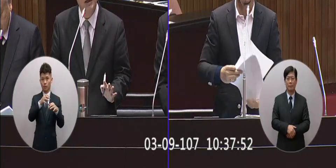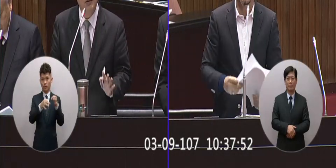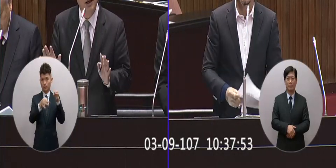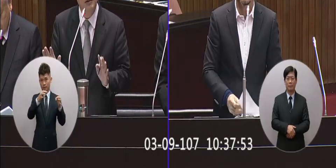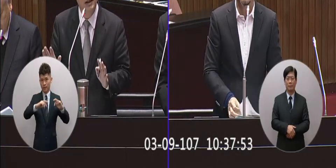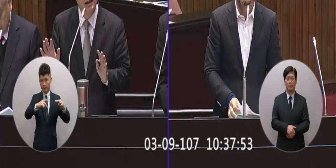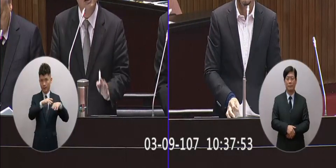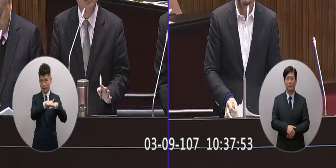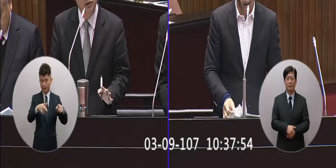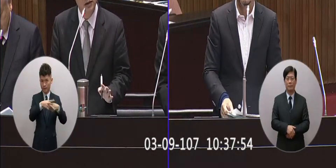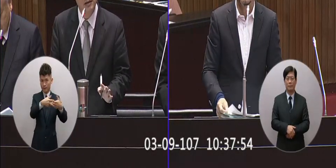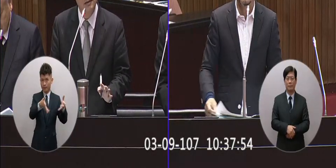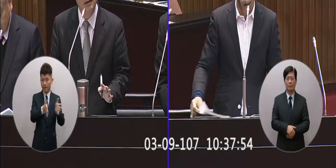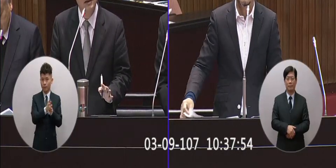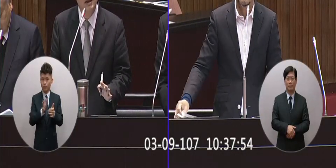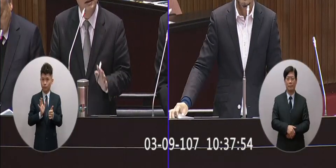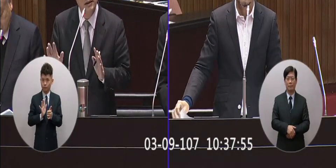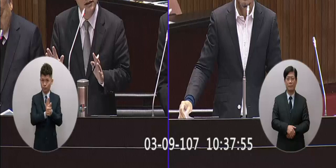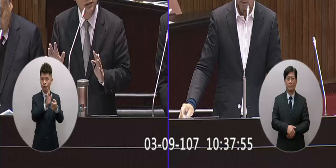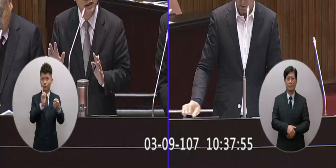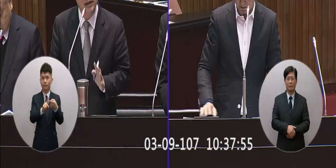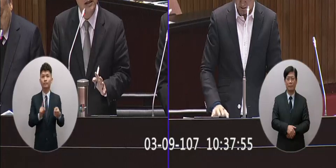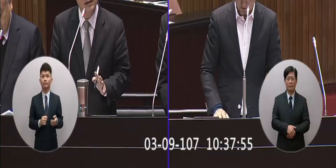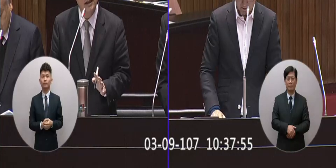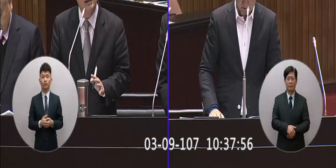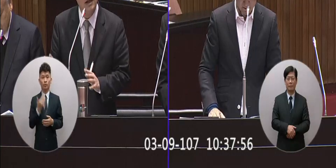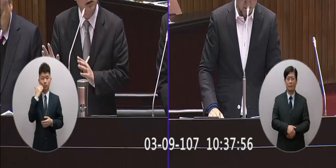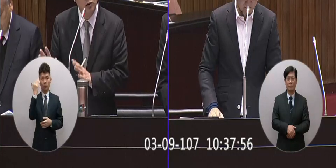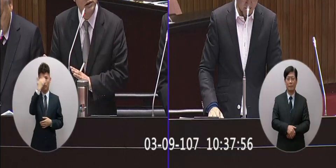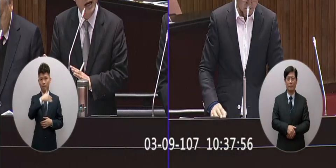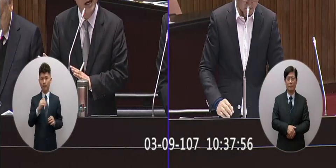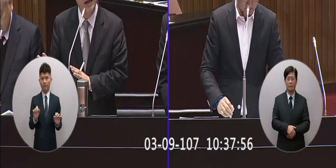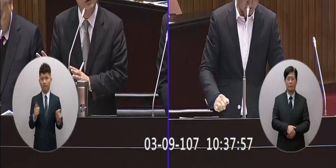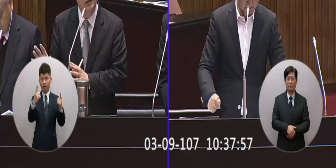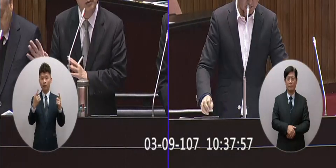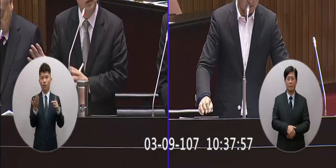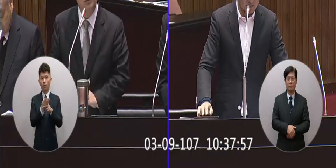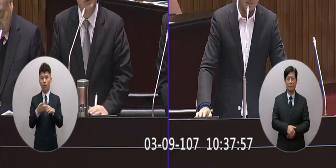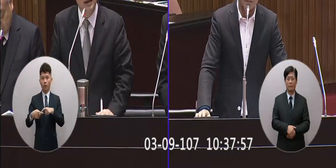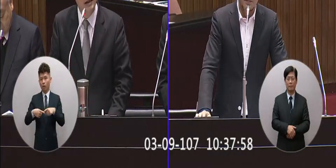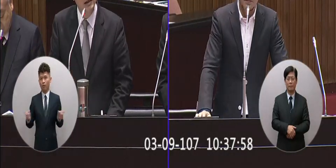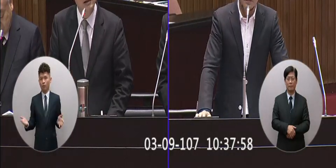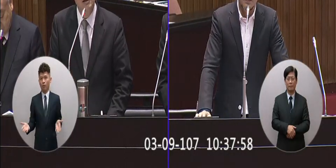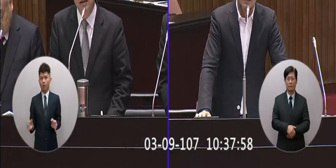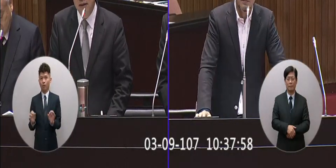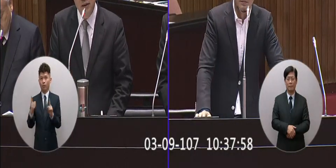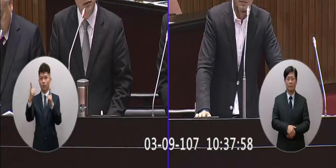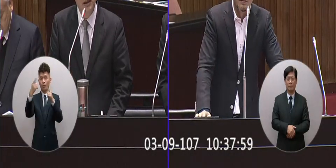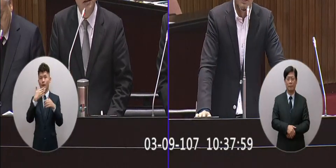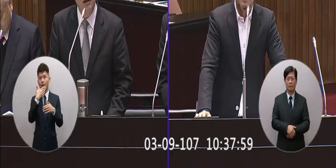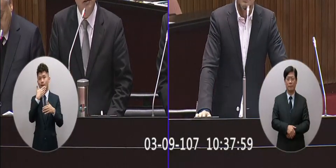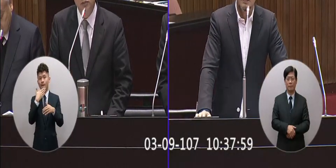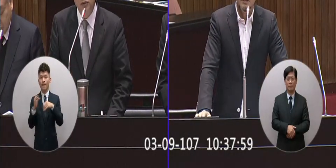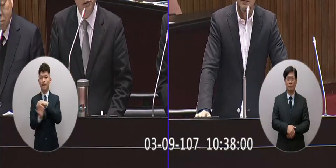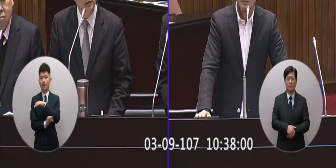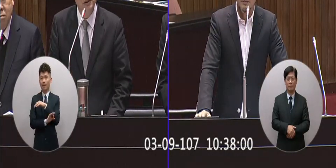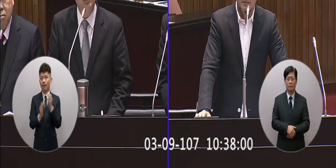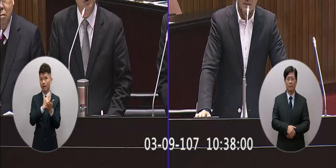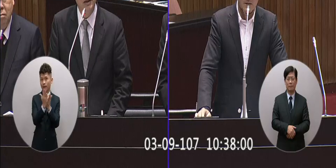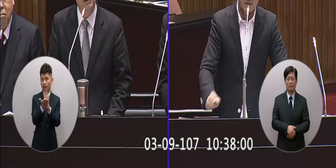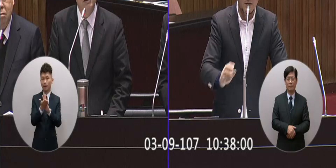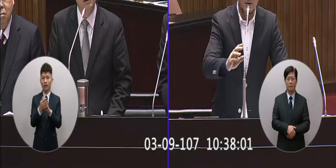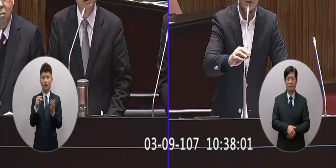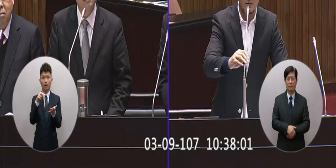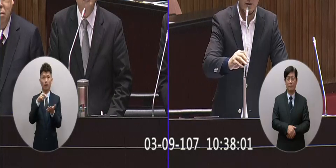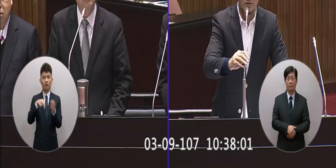小组，它也发挥了一定的功能。那任何有异常的涨价、哄抬或是谋取不当的利益，行政院都不会坐